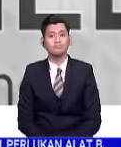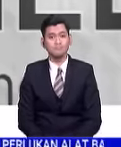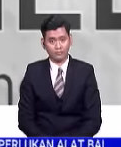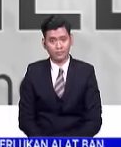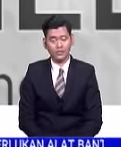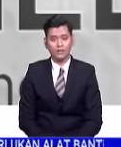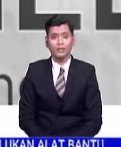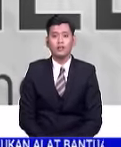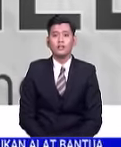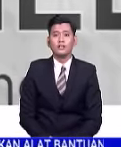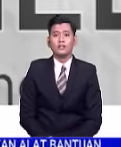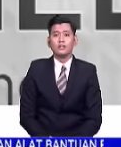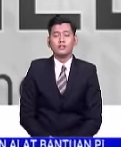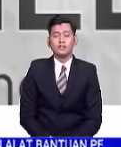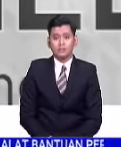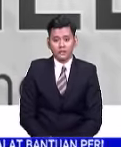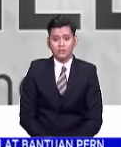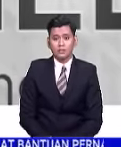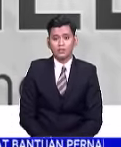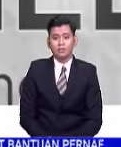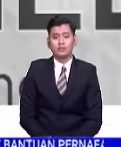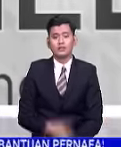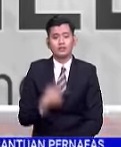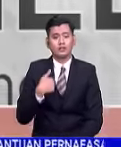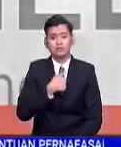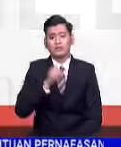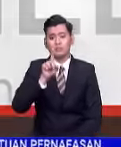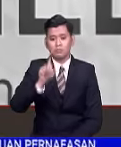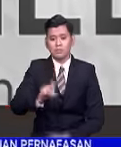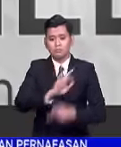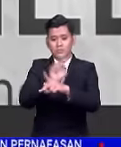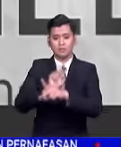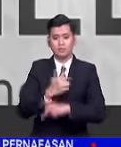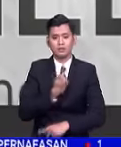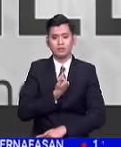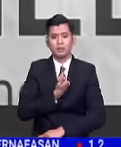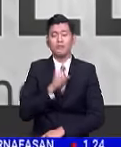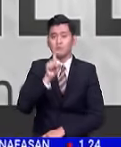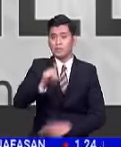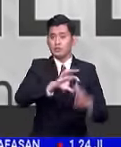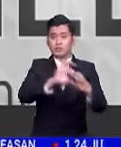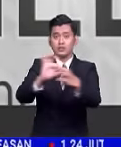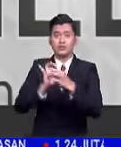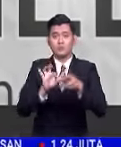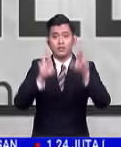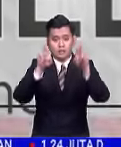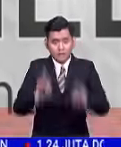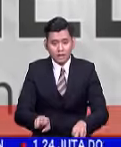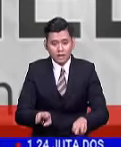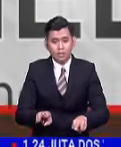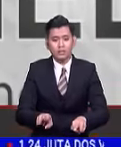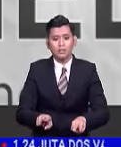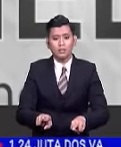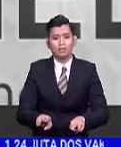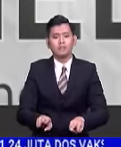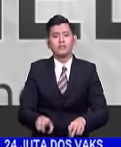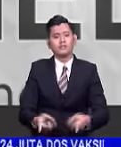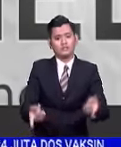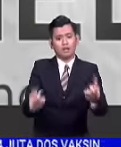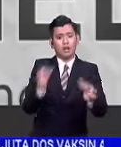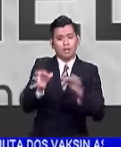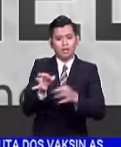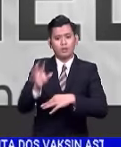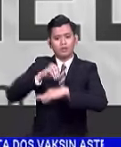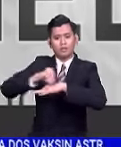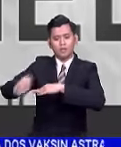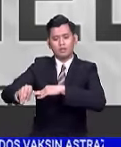We cannot succeed without the collaboration of the people and the rakyat. If you are infected, come to the hospital. If you do not have ICU bed, we